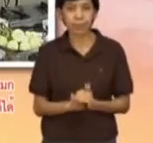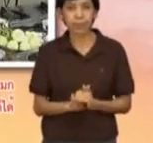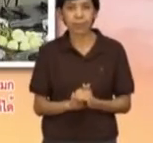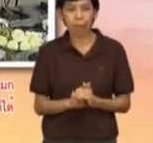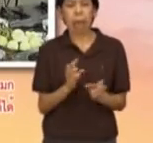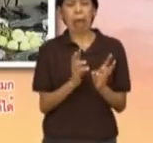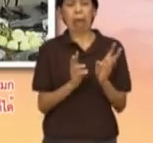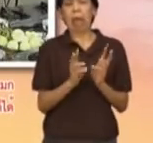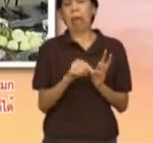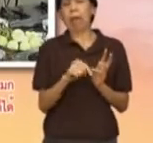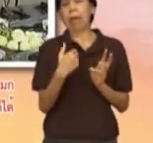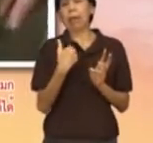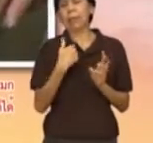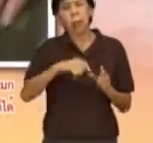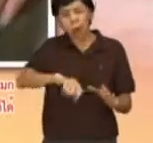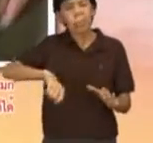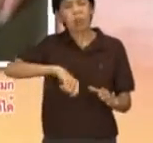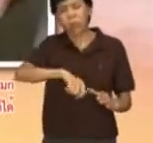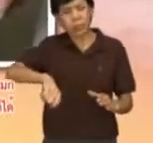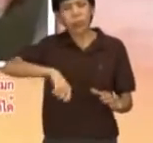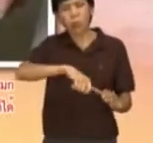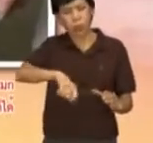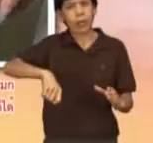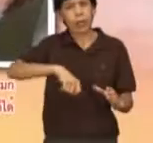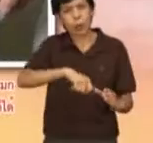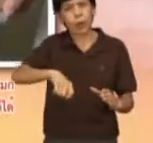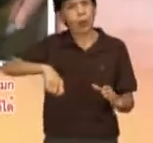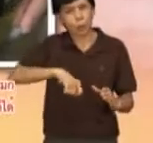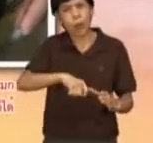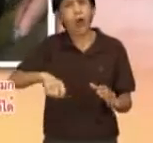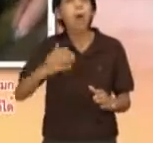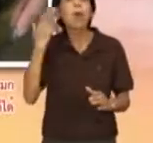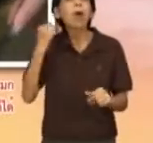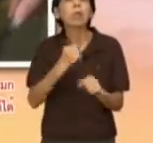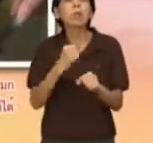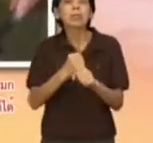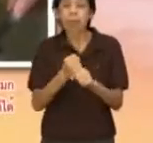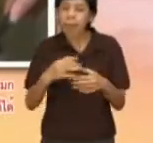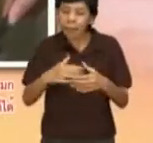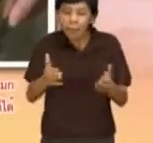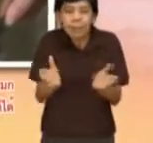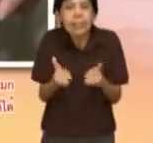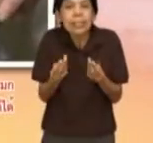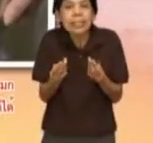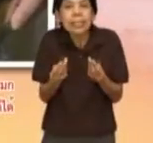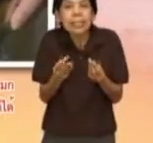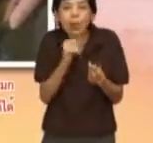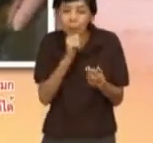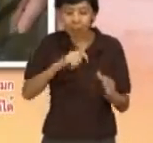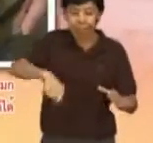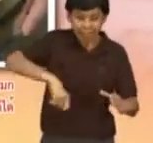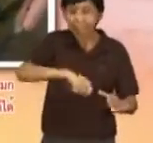ยังเป็นเม็ดอยู ่อ๋อ กวนไปเรื่อยๆเลยห่อหมกเนี่ยต้องกวนนะสมัยก่อนจะใช้อ่างดินใช้อ่าง